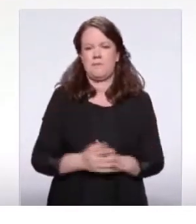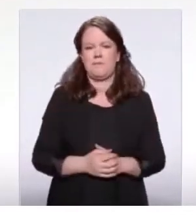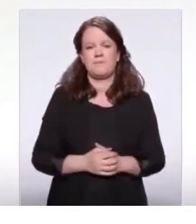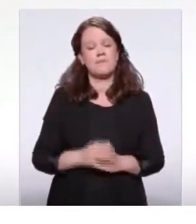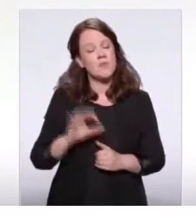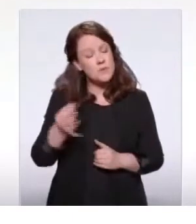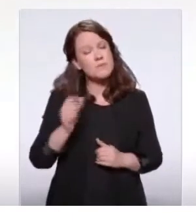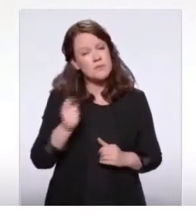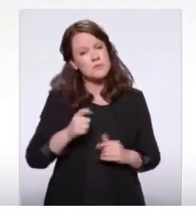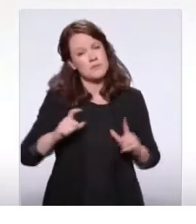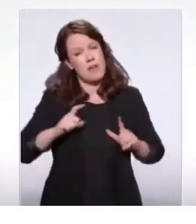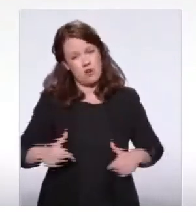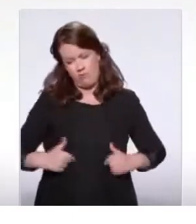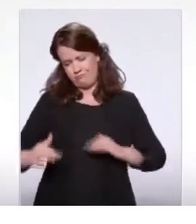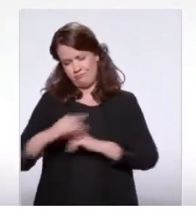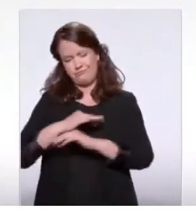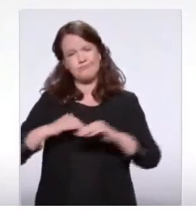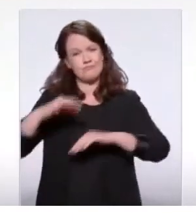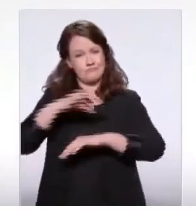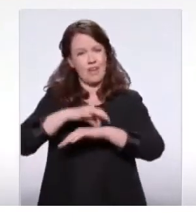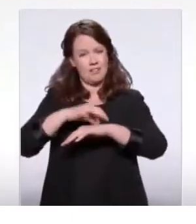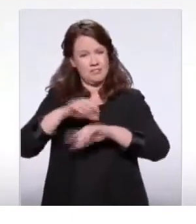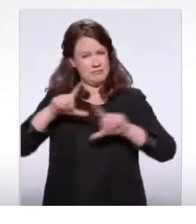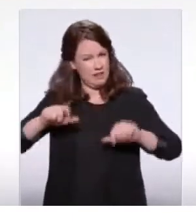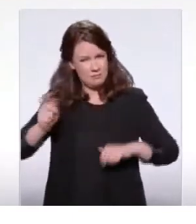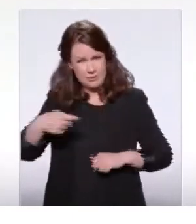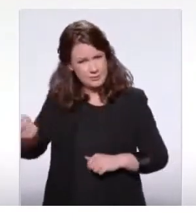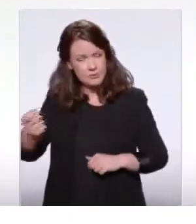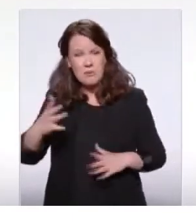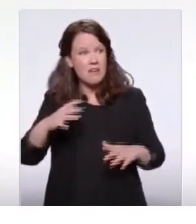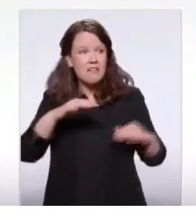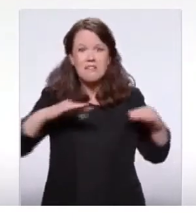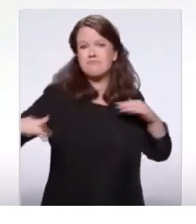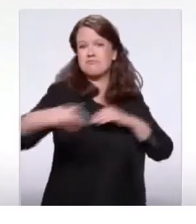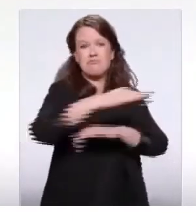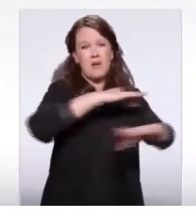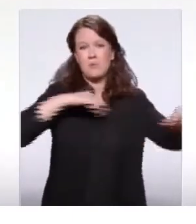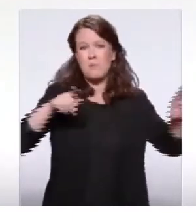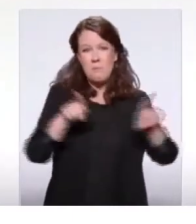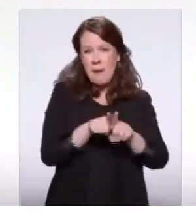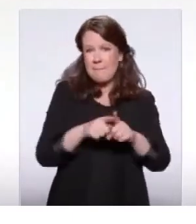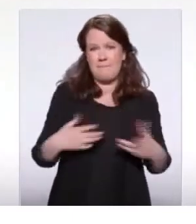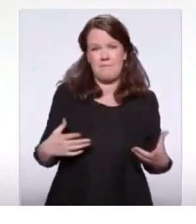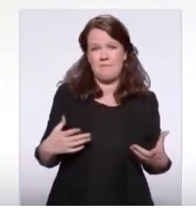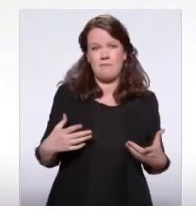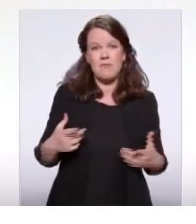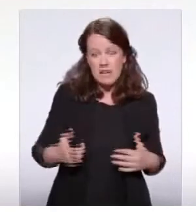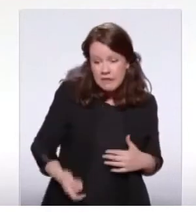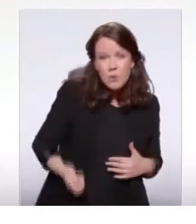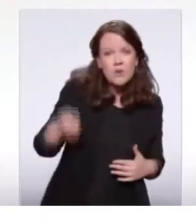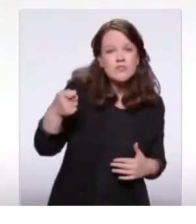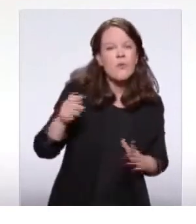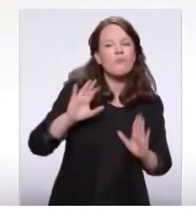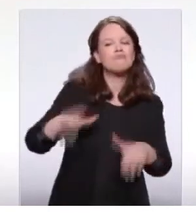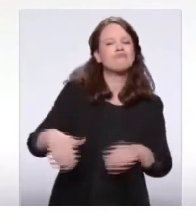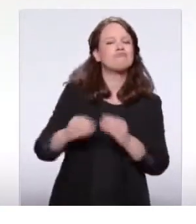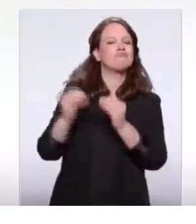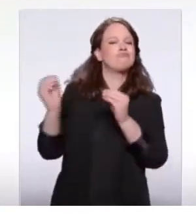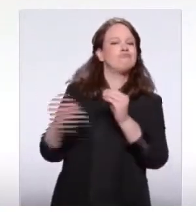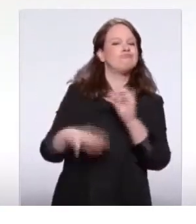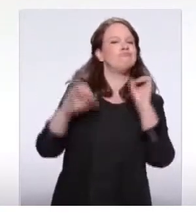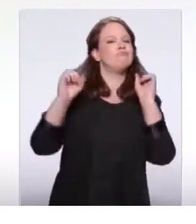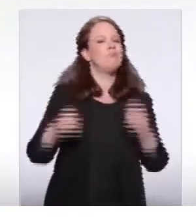établissements scolaires, mais pas plus qu'ailleurs. Et l'éducation de nos enfants, elle, n'est pas négociable. L'école n'est pas